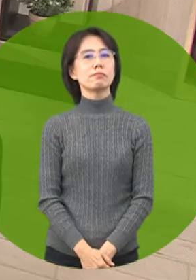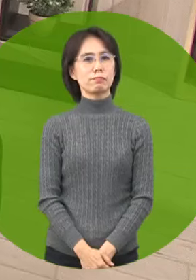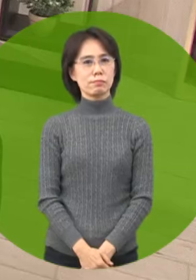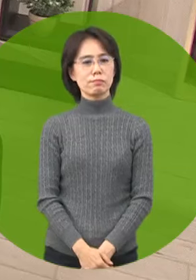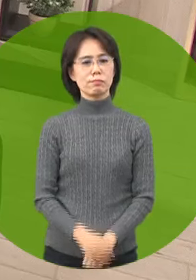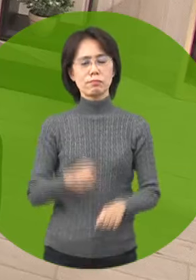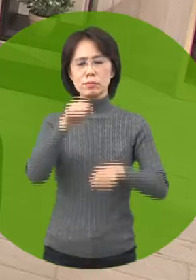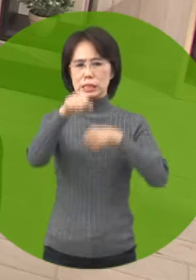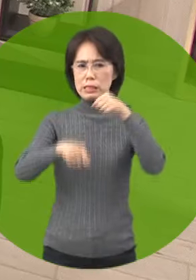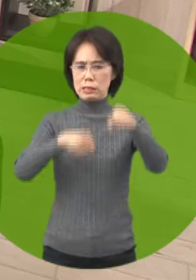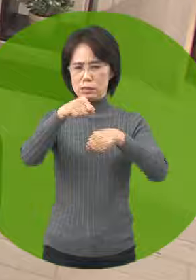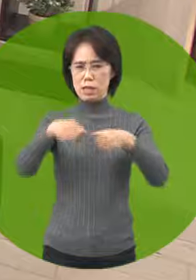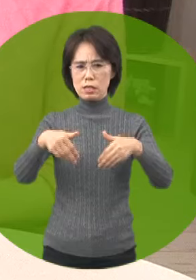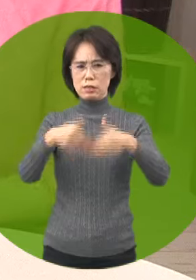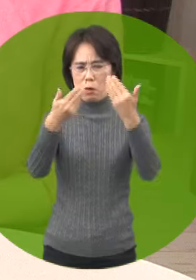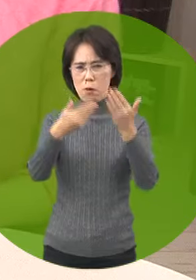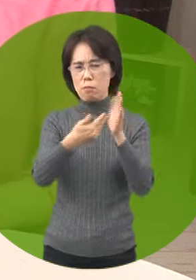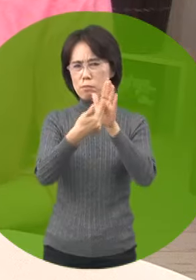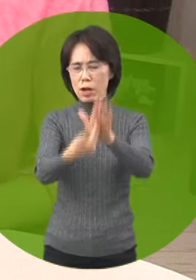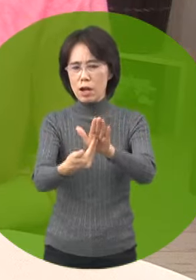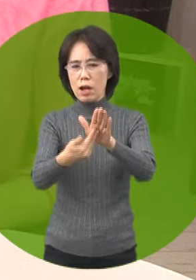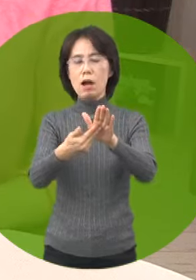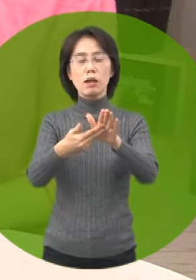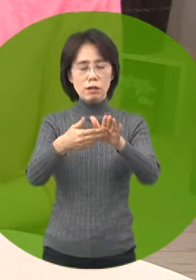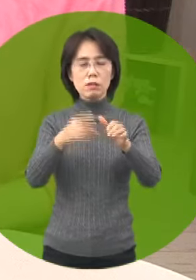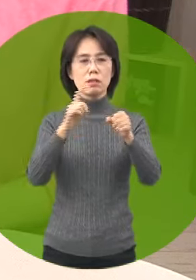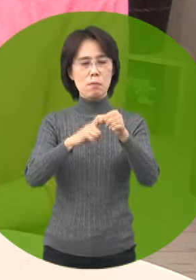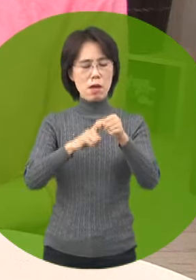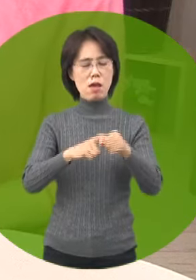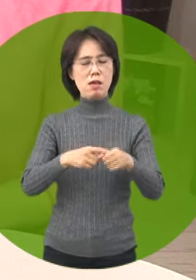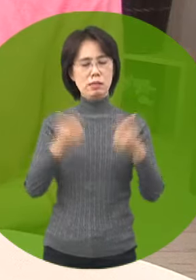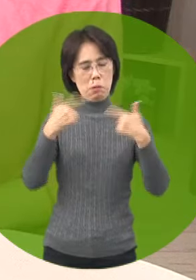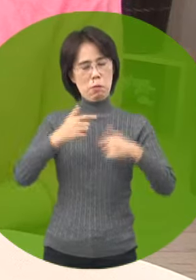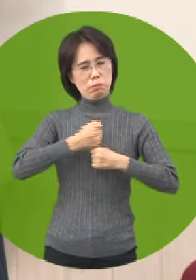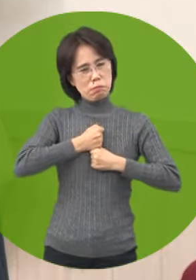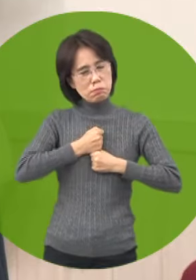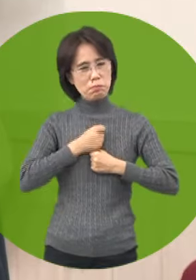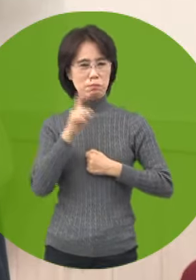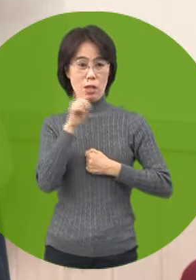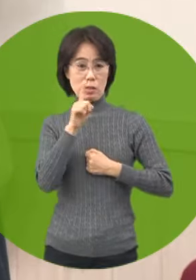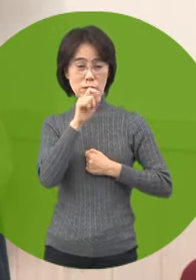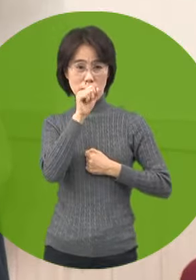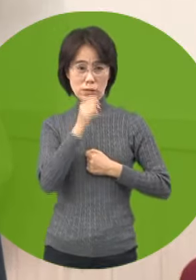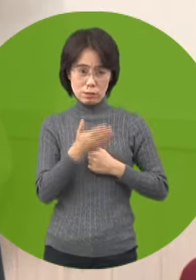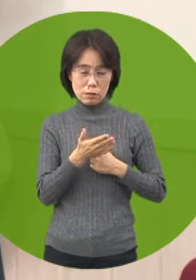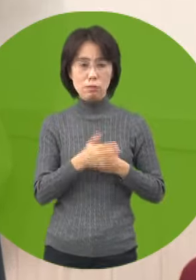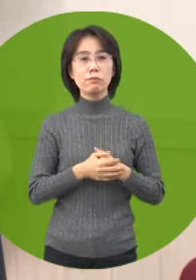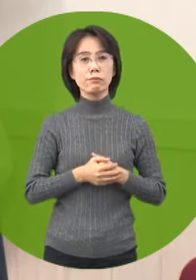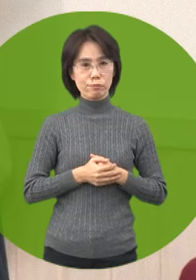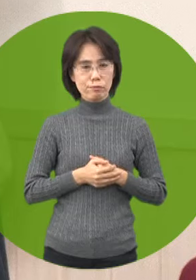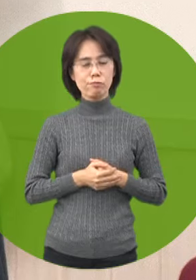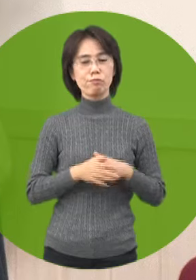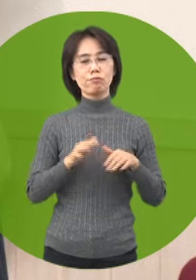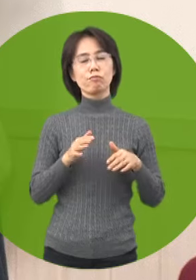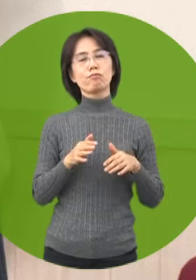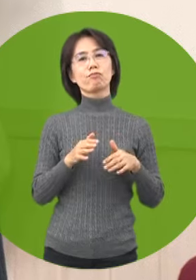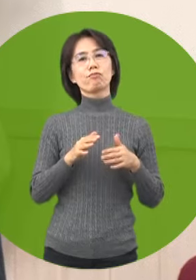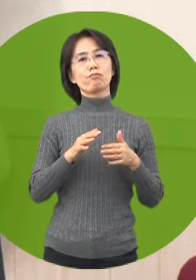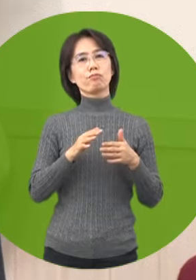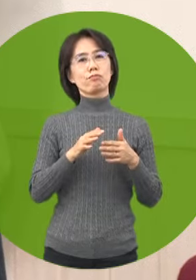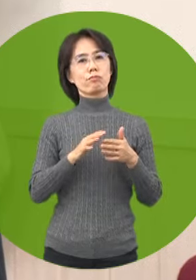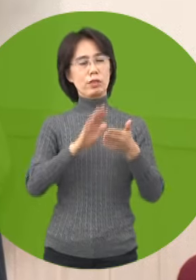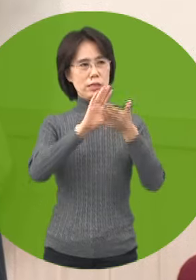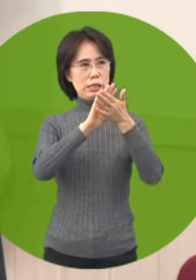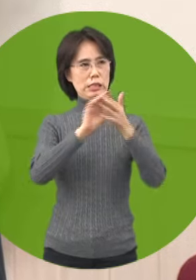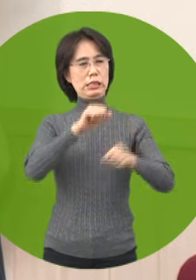自転車事故を防ぐために日頃からどのようなことに気をつけたらよいのでしょうか。 そうですね、県警では自転車を